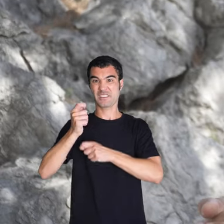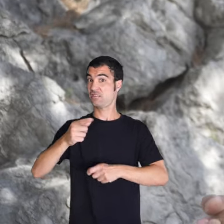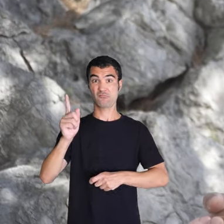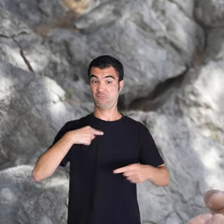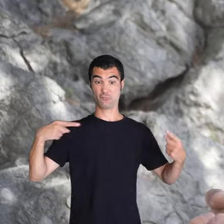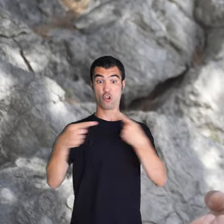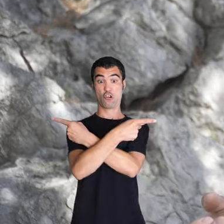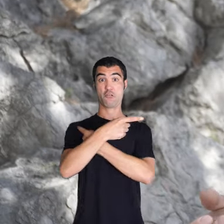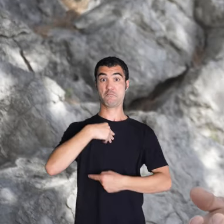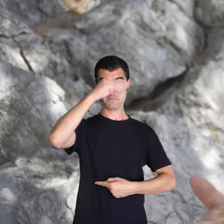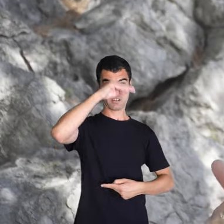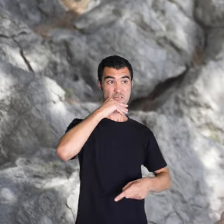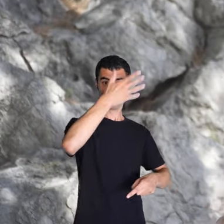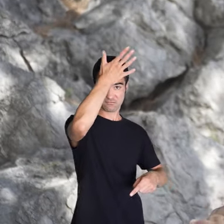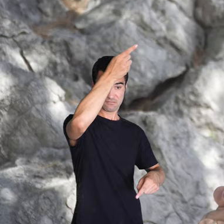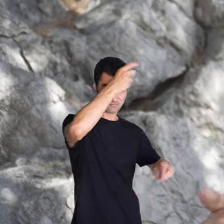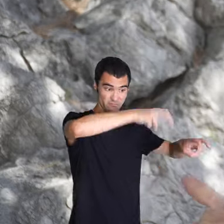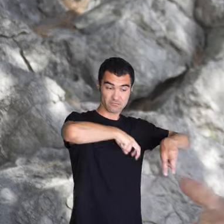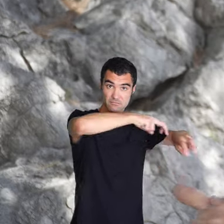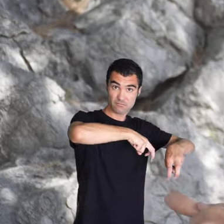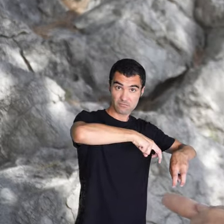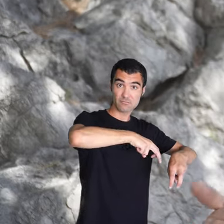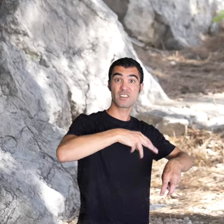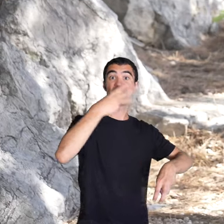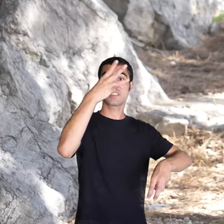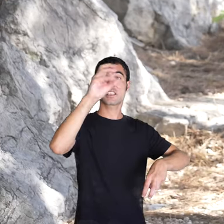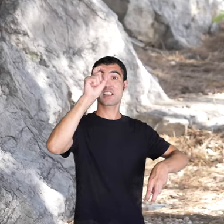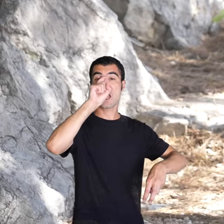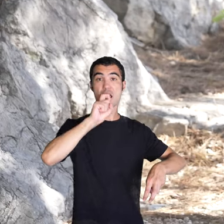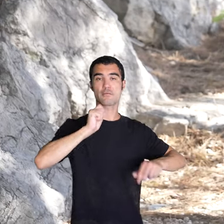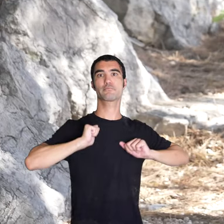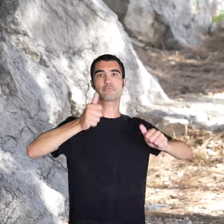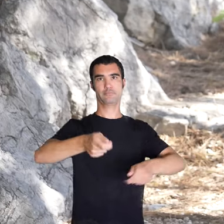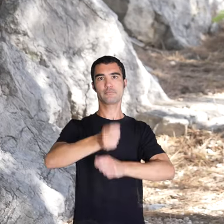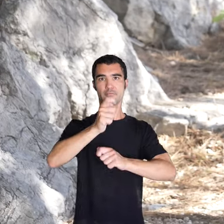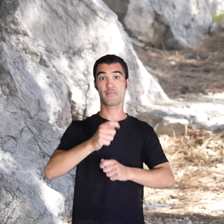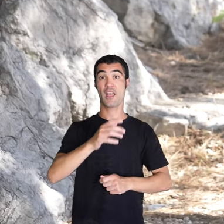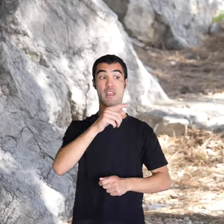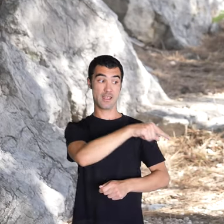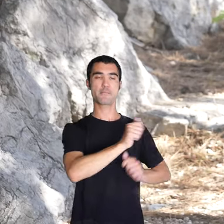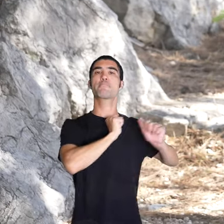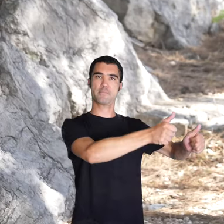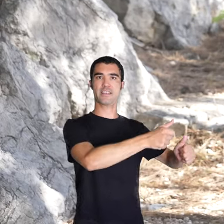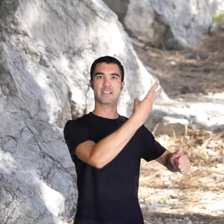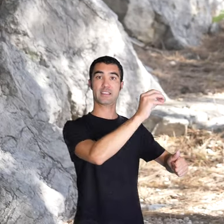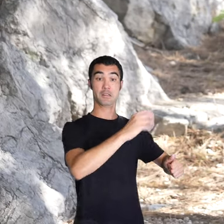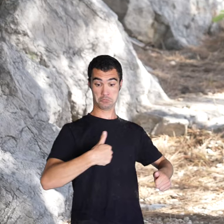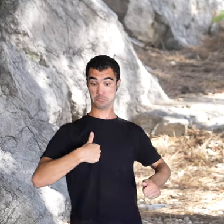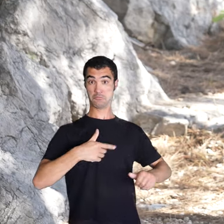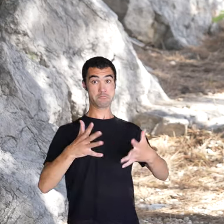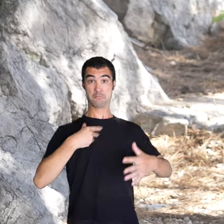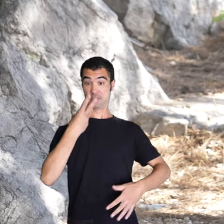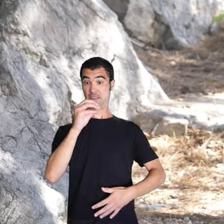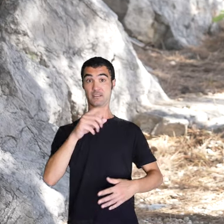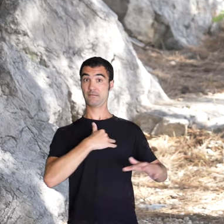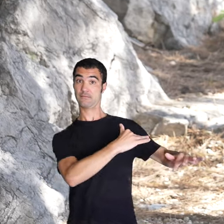pare era agricultor i va començar a pescar amb 30 anys, o sigui, l'edat que quasi tenc jo ara. En